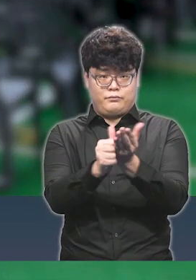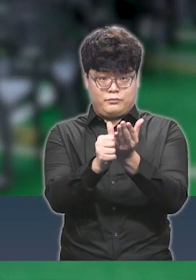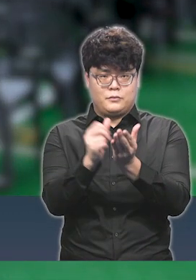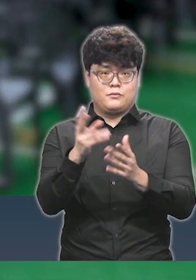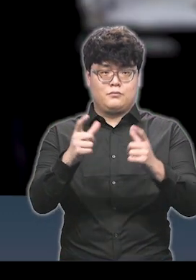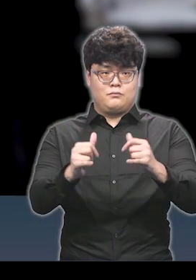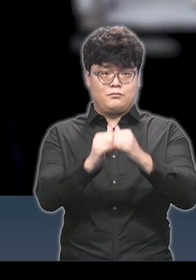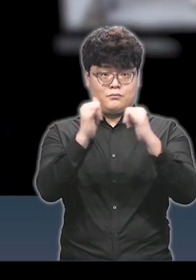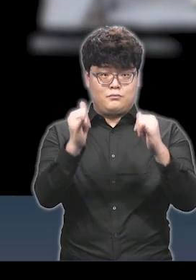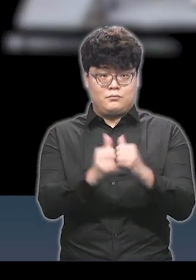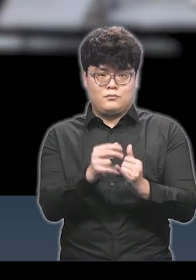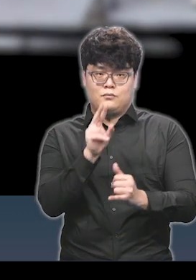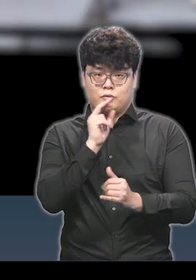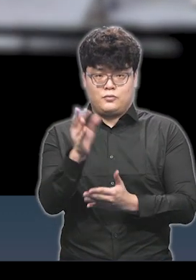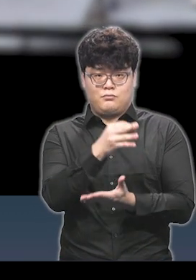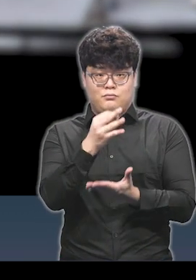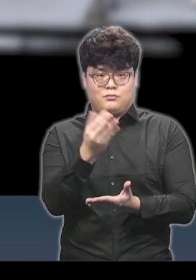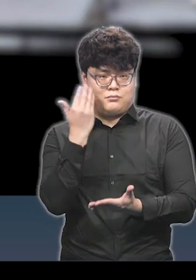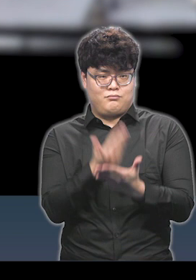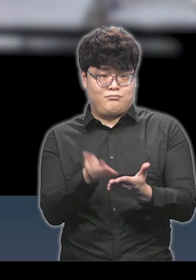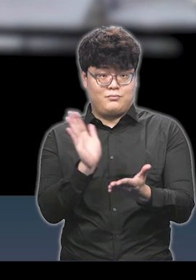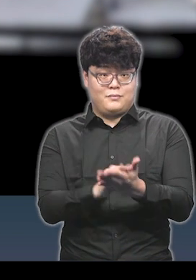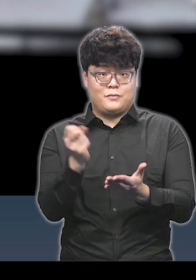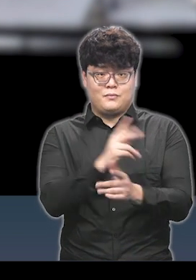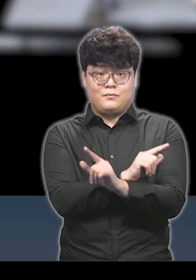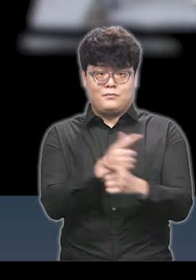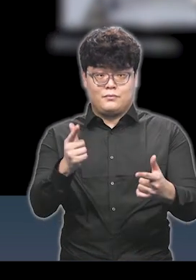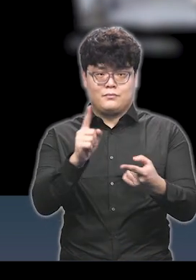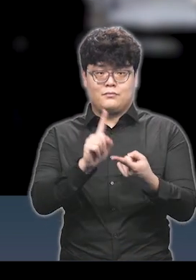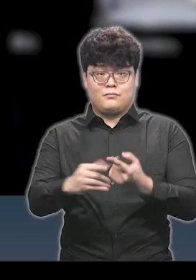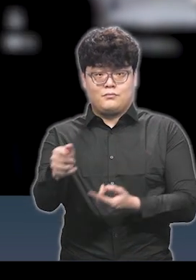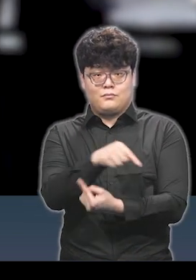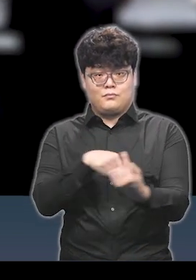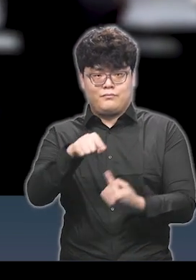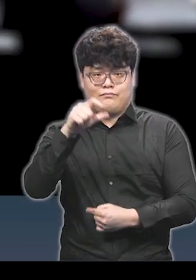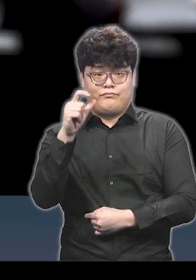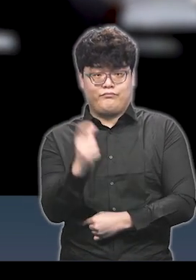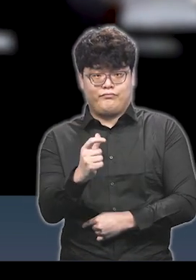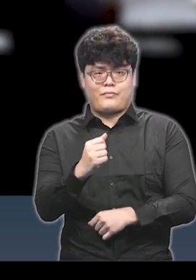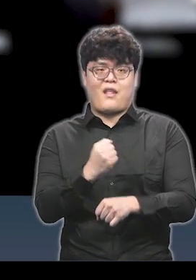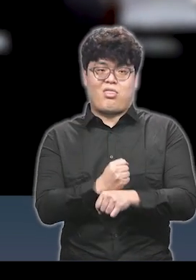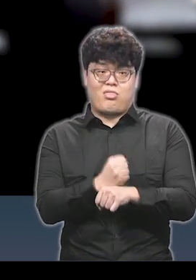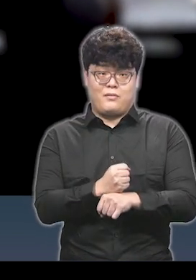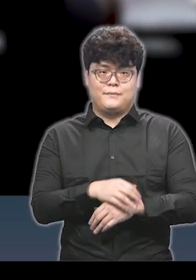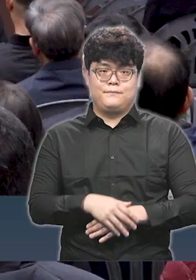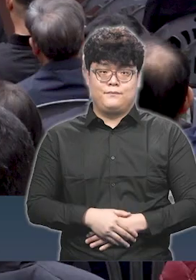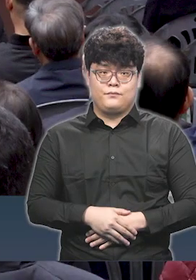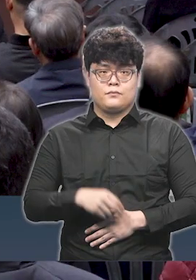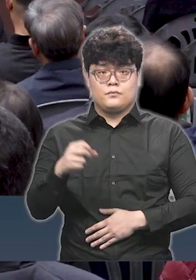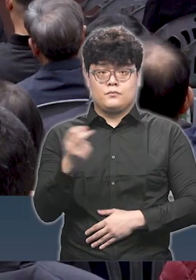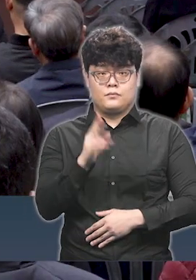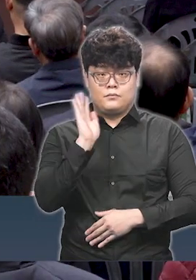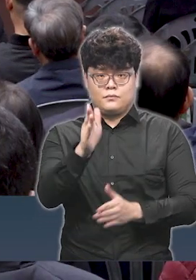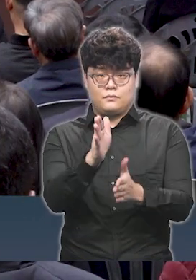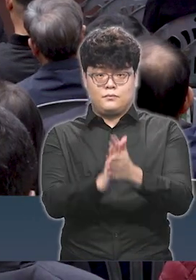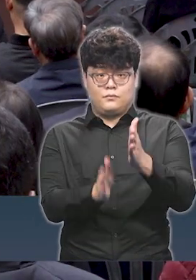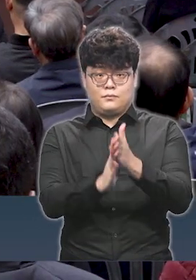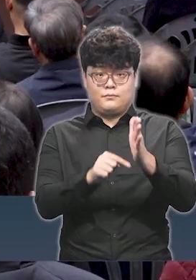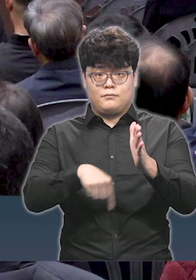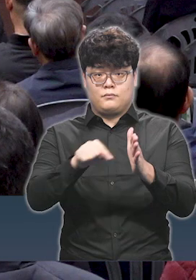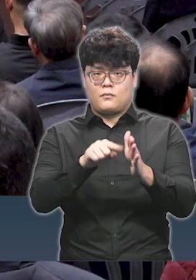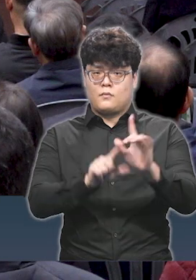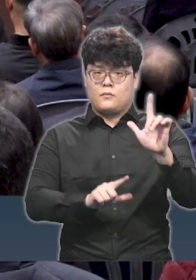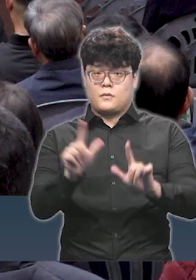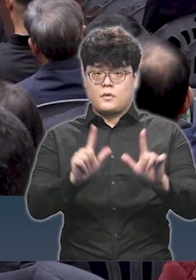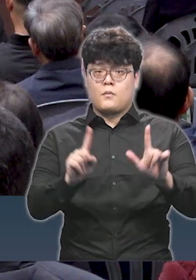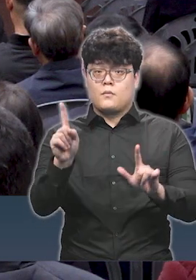재조명해 도시의 다양성을 추구하는 뉴 어바니즘 전환되고 있음을 강조했습니다 또한 구가 지향하는